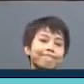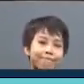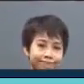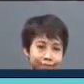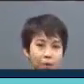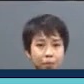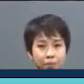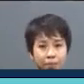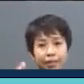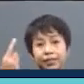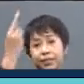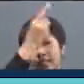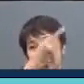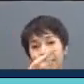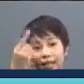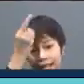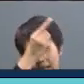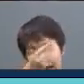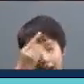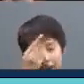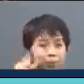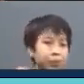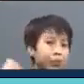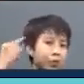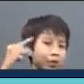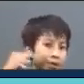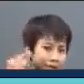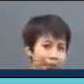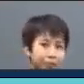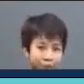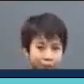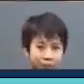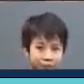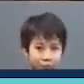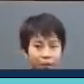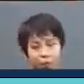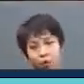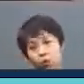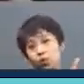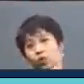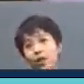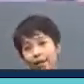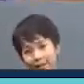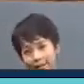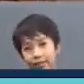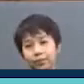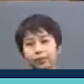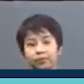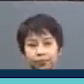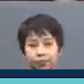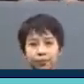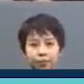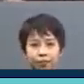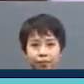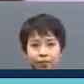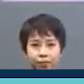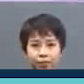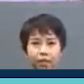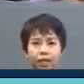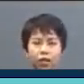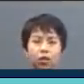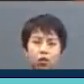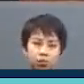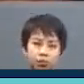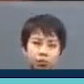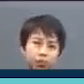นโยบายและผู้ปฏิบัติเพื่อนำไปสู่การปฏิบัติในทิศทางเดียวกันอย่างมีประสิทธิภาพและประสิทธิผลรัฐบาล